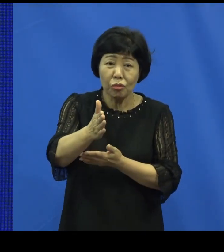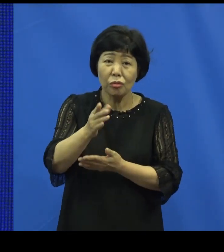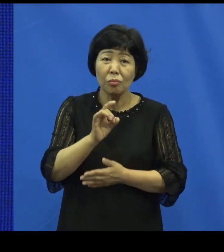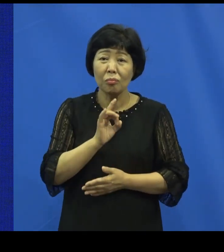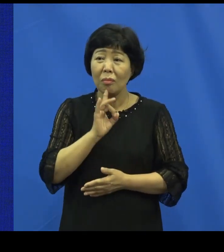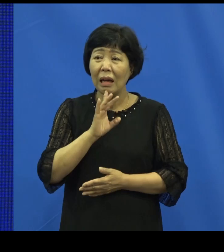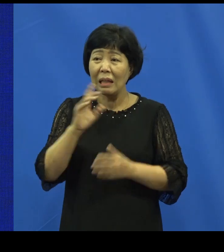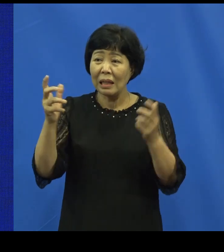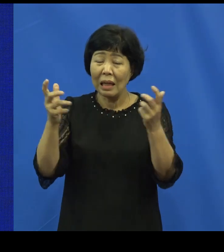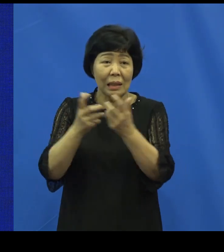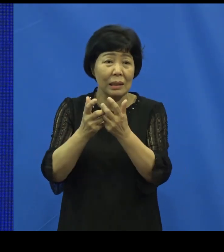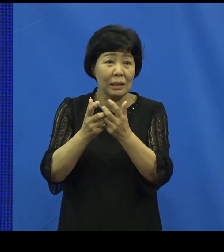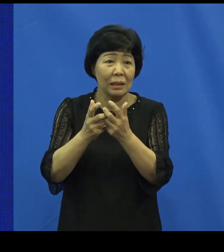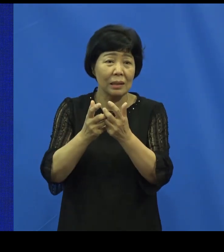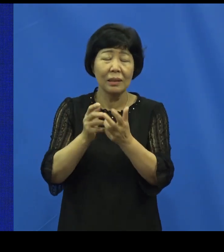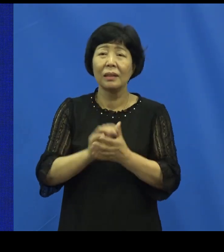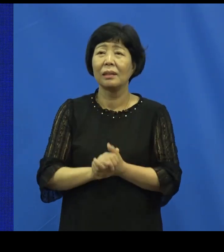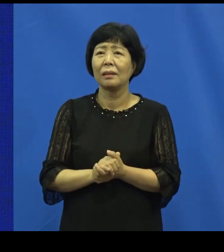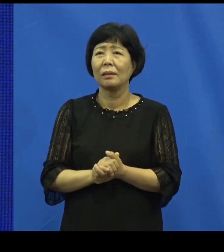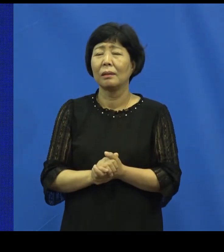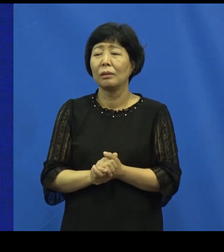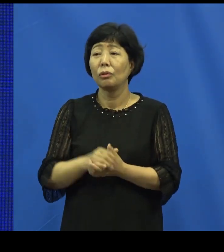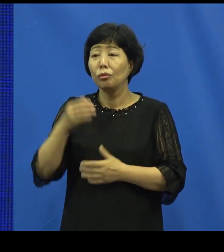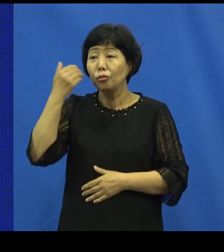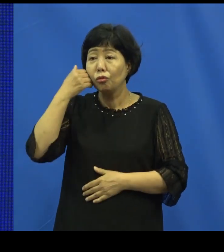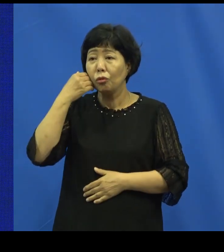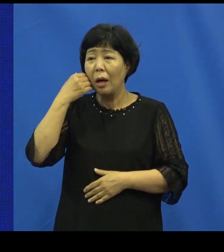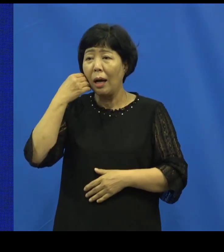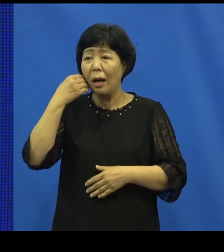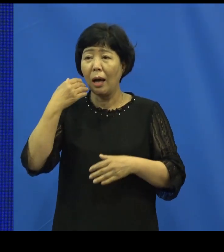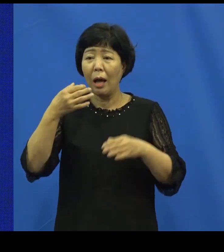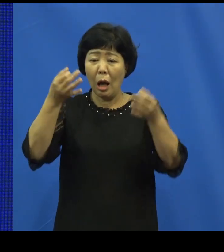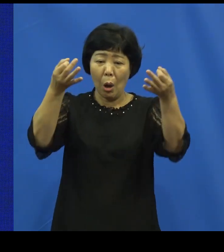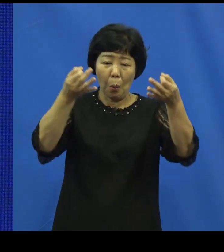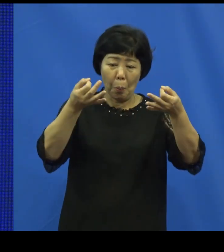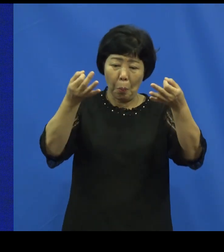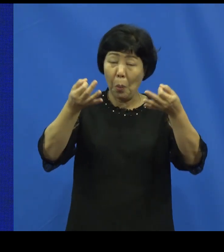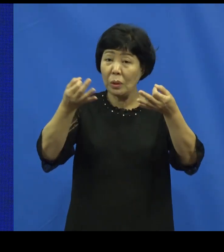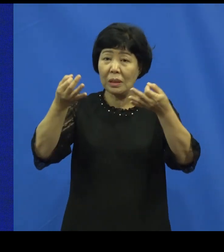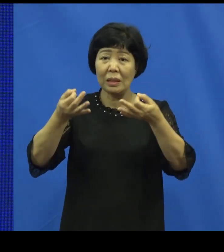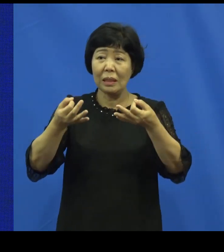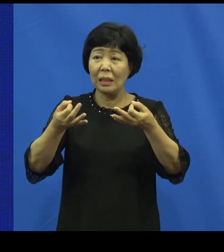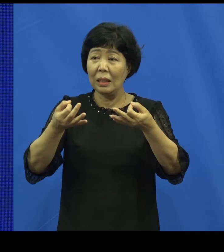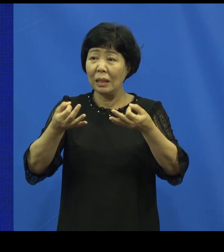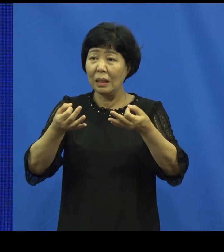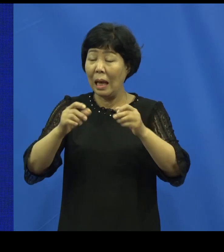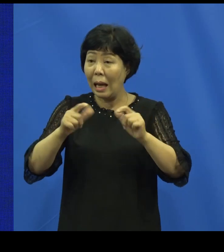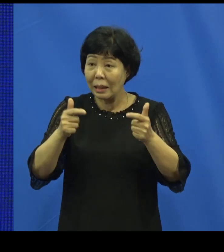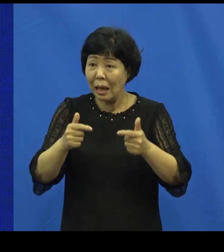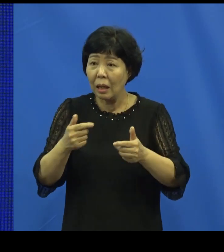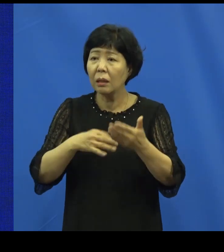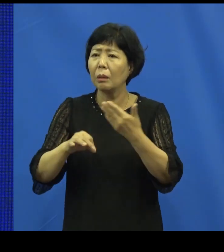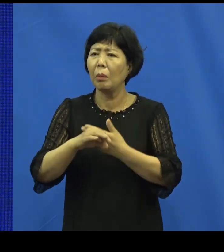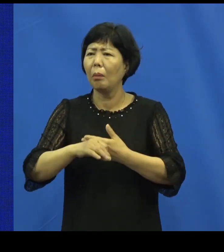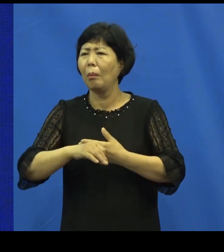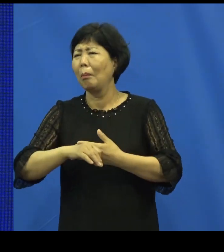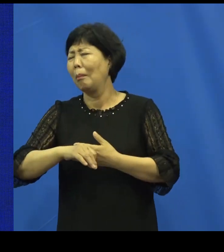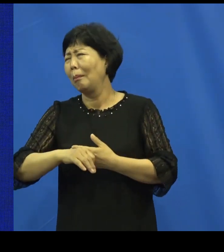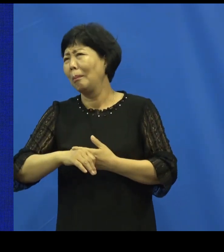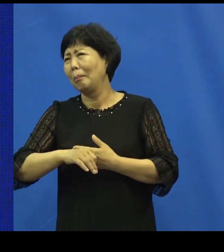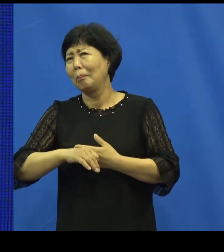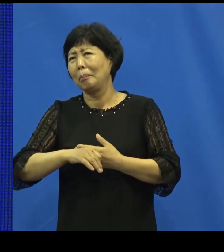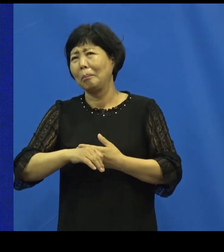그래서 아무도 보는 이 없는 곳에서 나는 누구인가? 여러분, 아무도 없는 곳에서